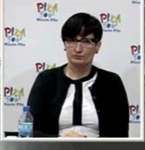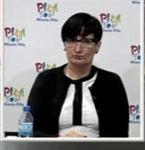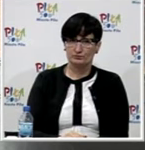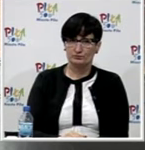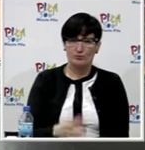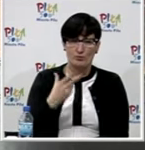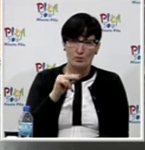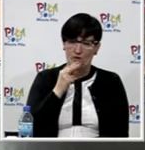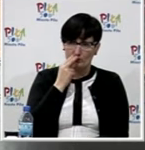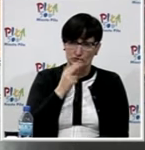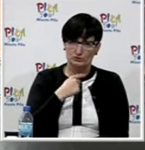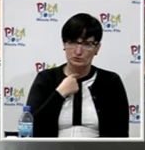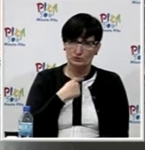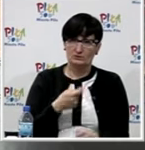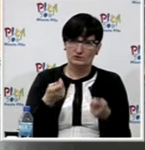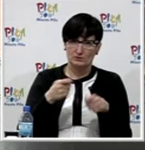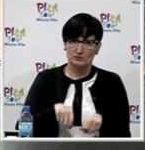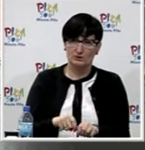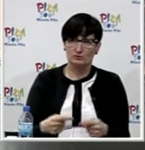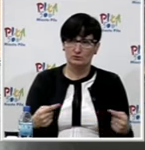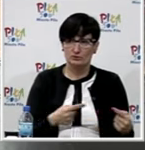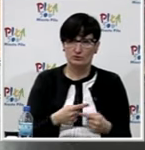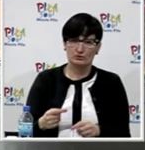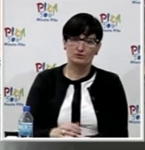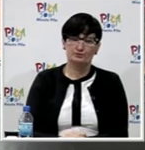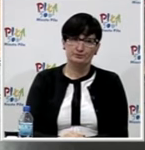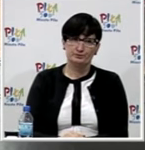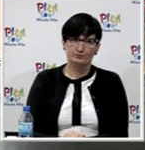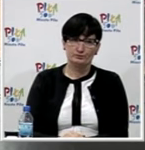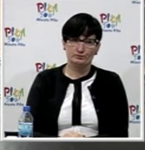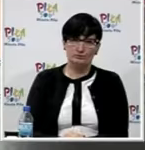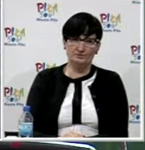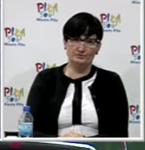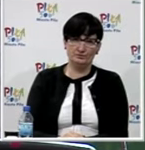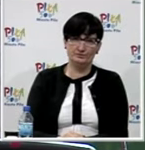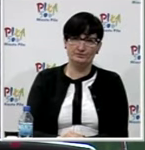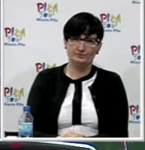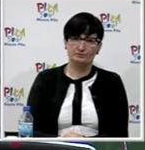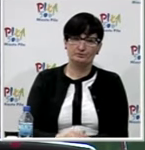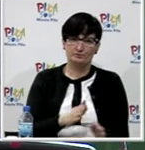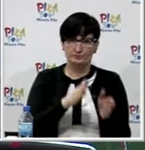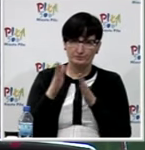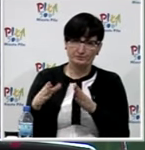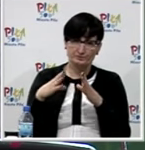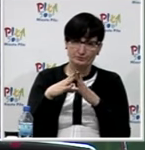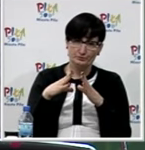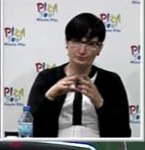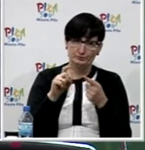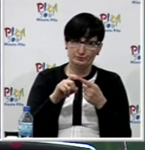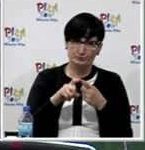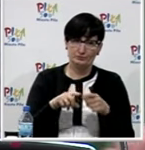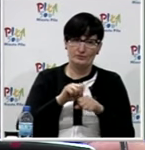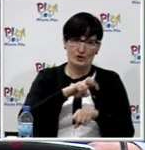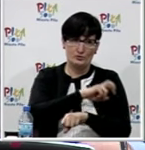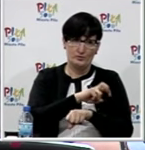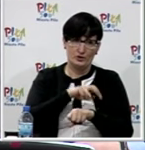Nie widzę zgłoszeń. Zamykam dyskusję. Przystępujemy do procedowania punktu 10, a jest to projekt uchwały w sprawie